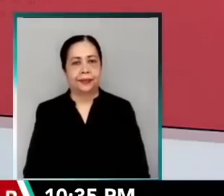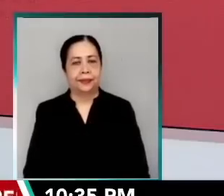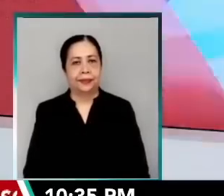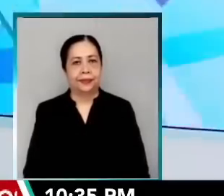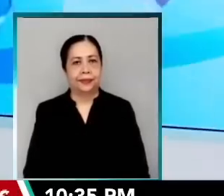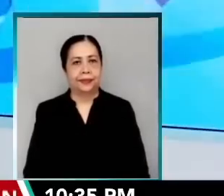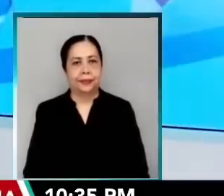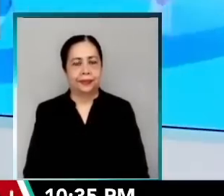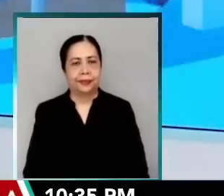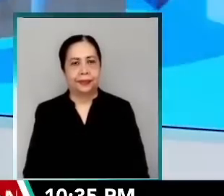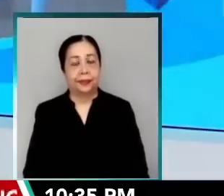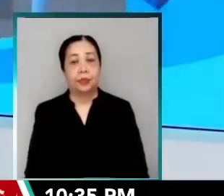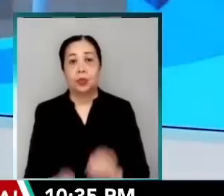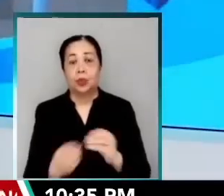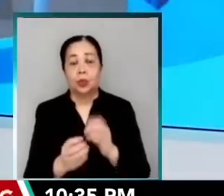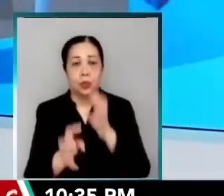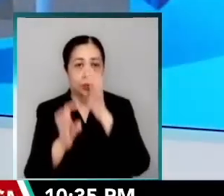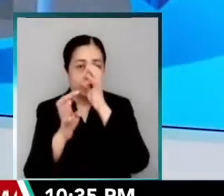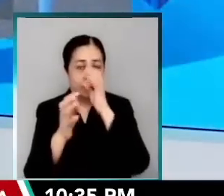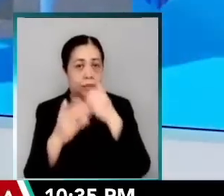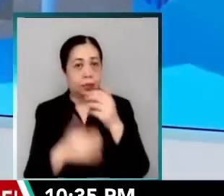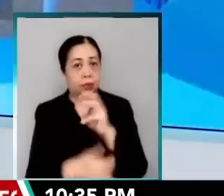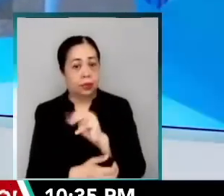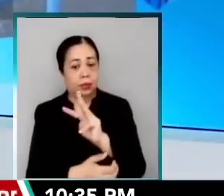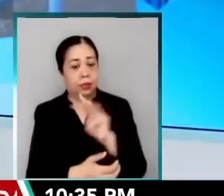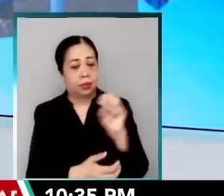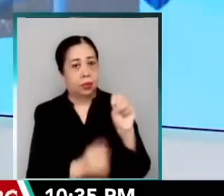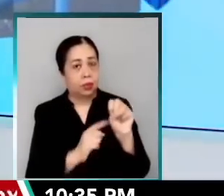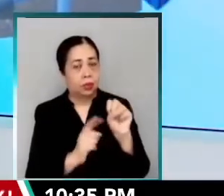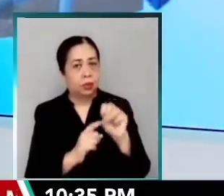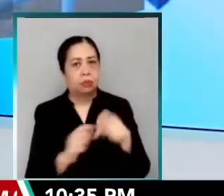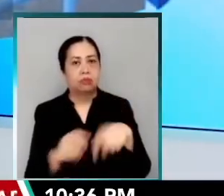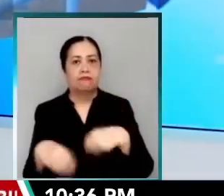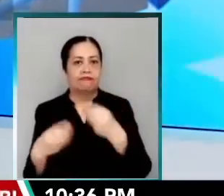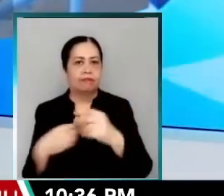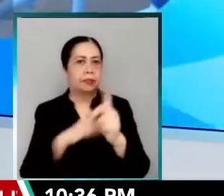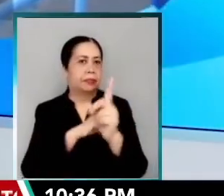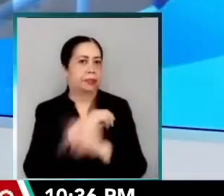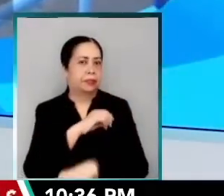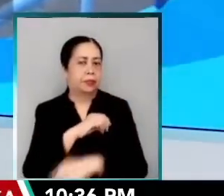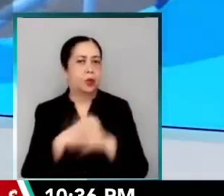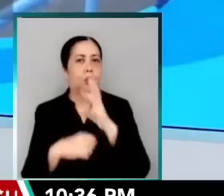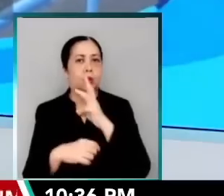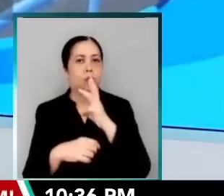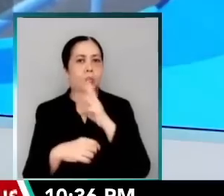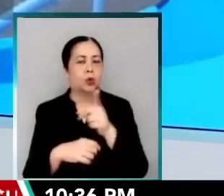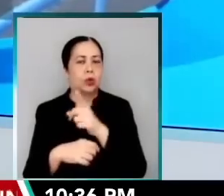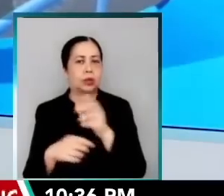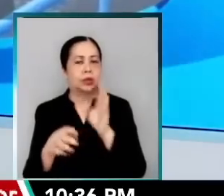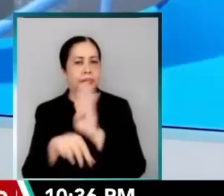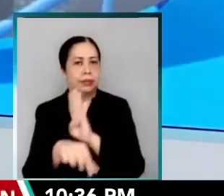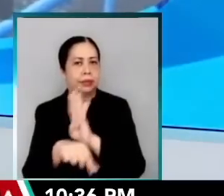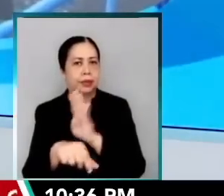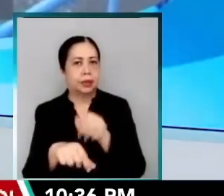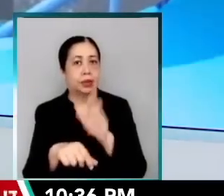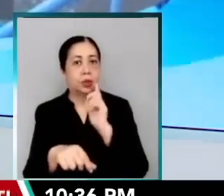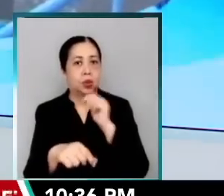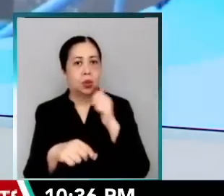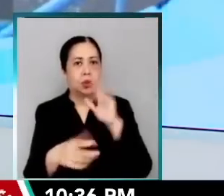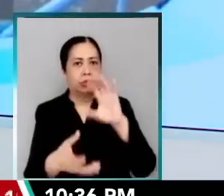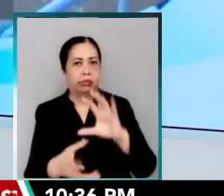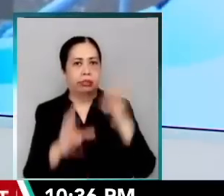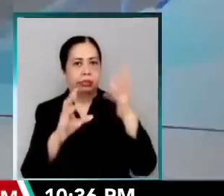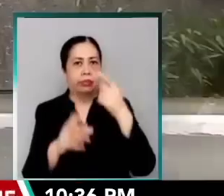Mas maghihigpit daw ang MWSS sa pagpapataw ng parusa sa mga water concessionaire na magkakaaberya sa